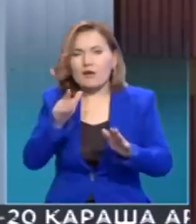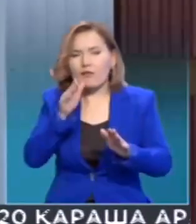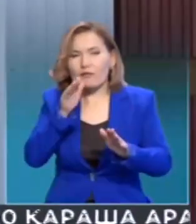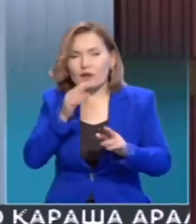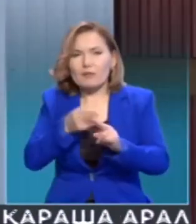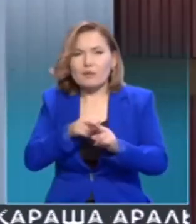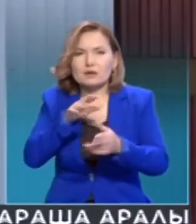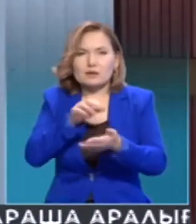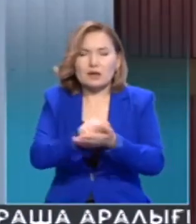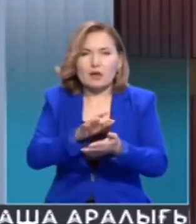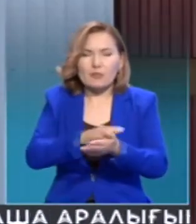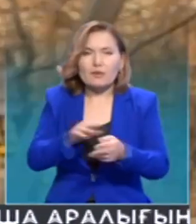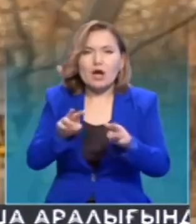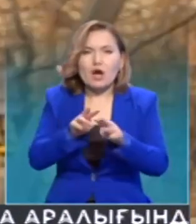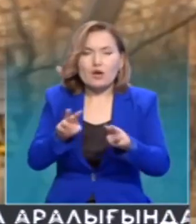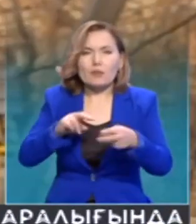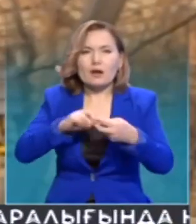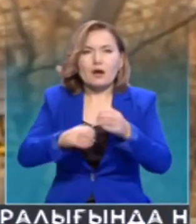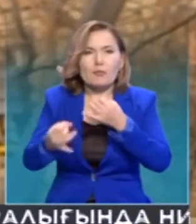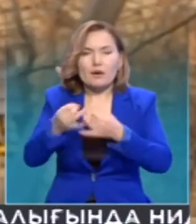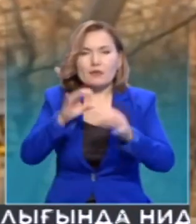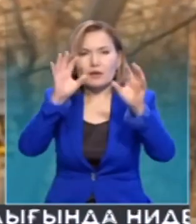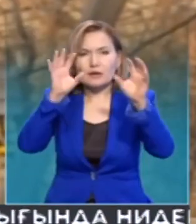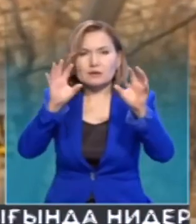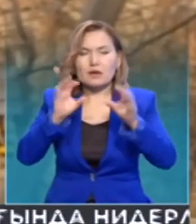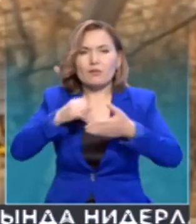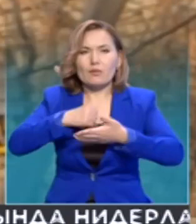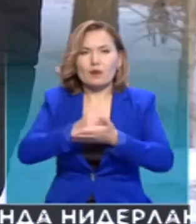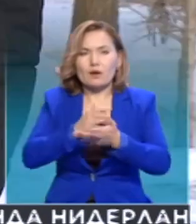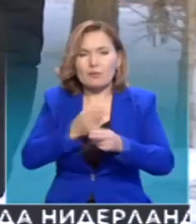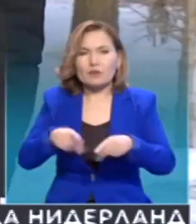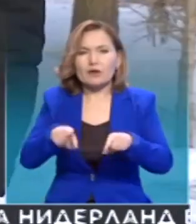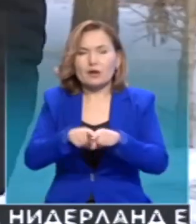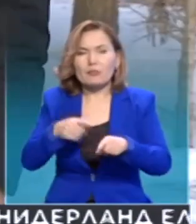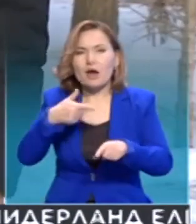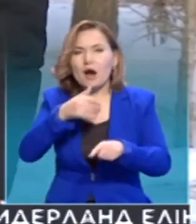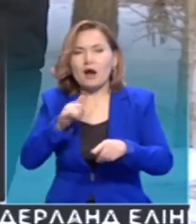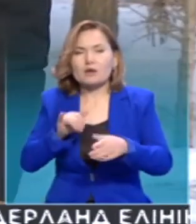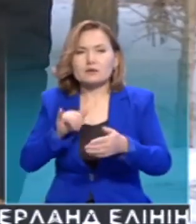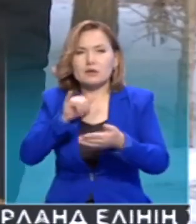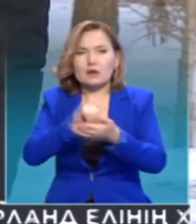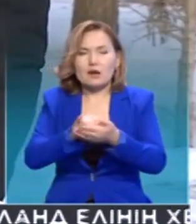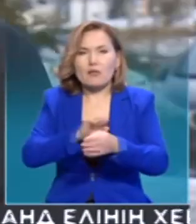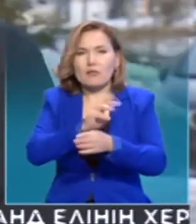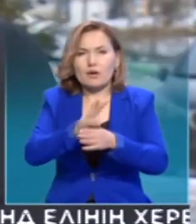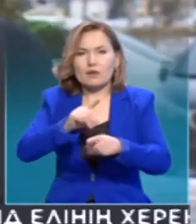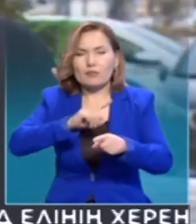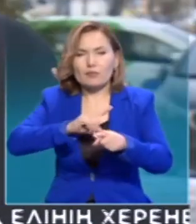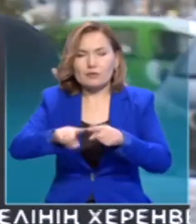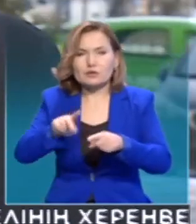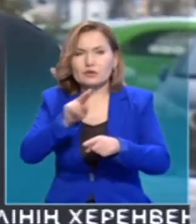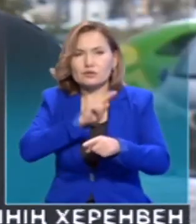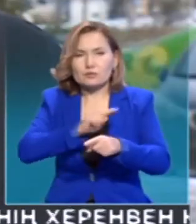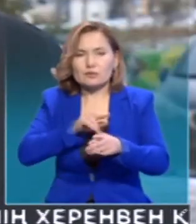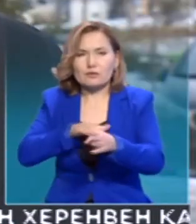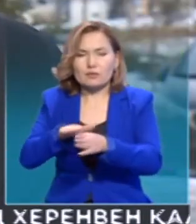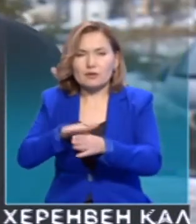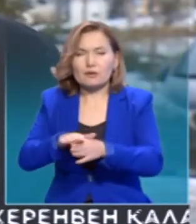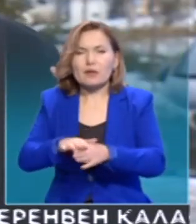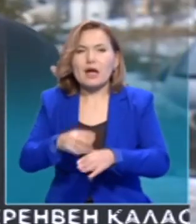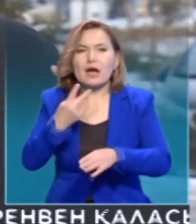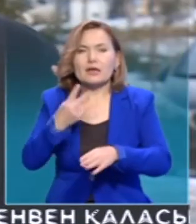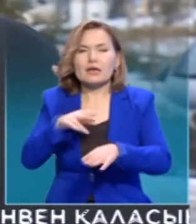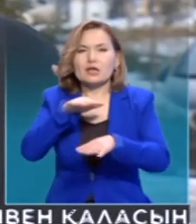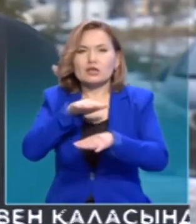Бұл мәселе үкімет деңгейінде көтеріліп, тиісті заң нормасы қабылданды. Осылайша газдандыру жұмыстары жеделдеді. Екінші дәрежедегі банкілермен